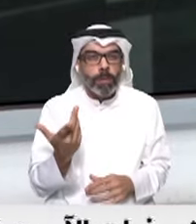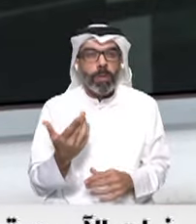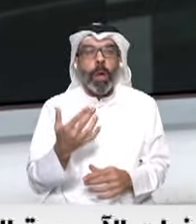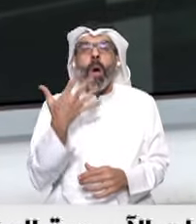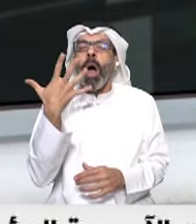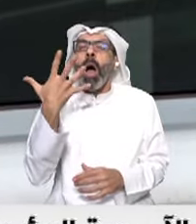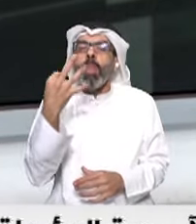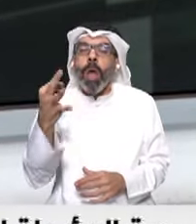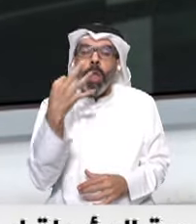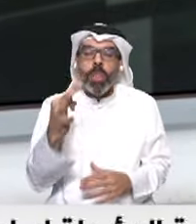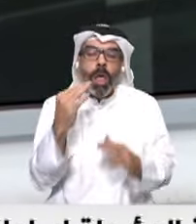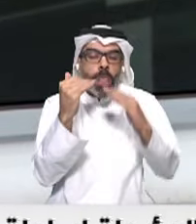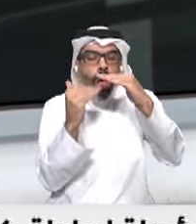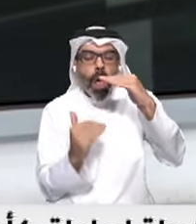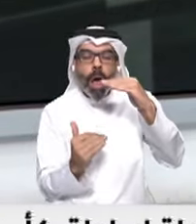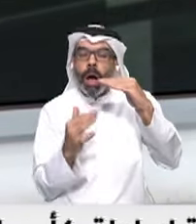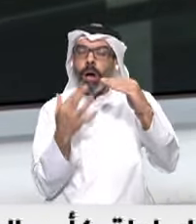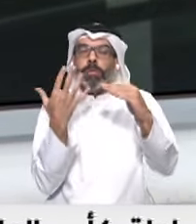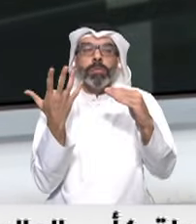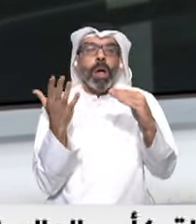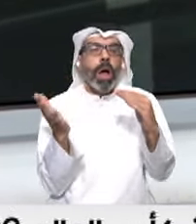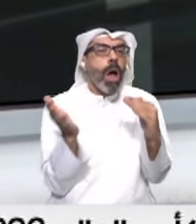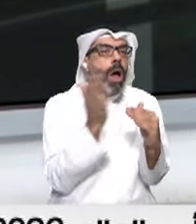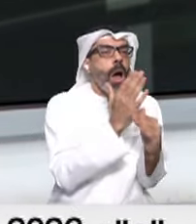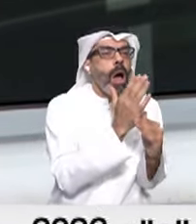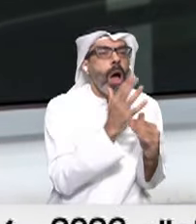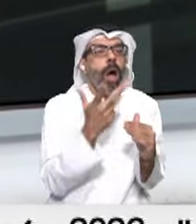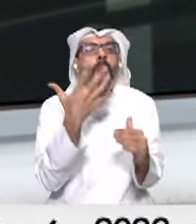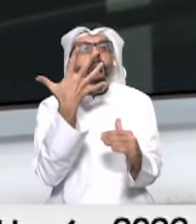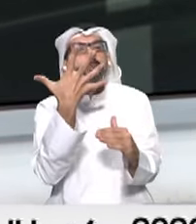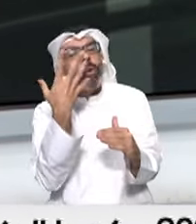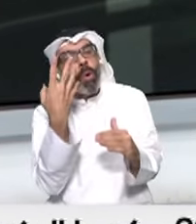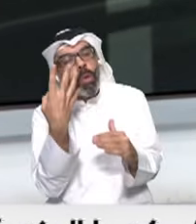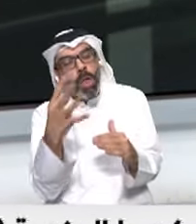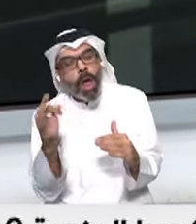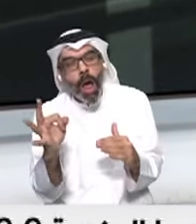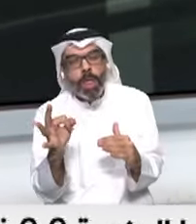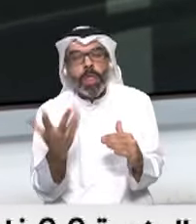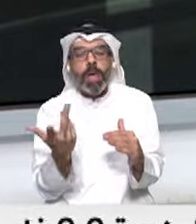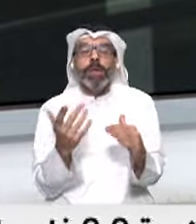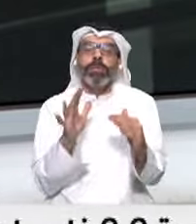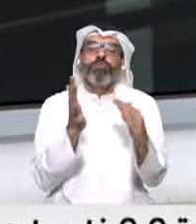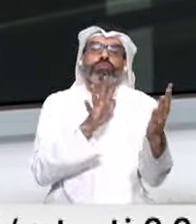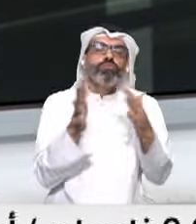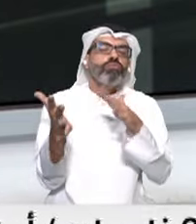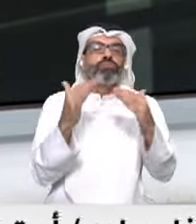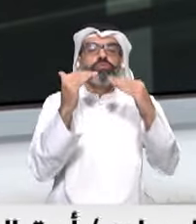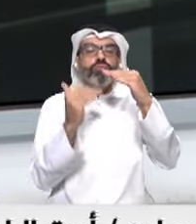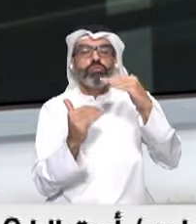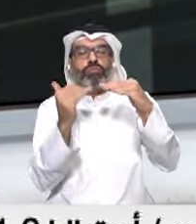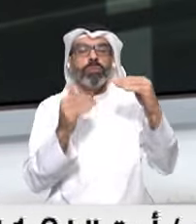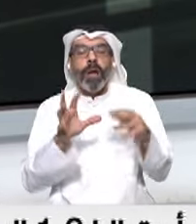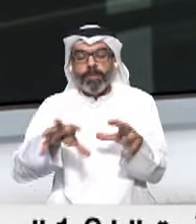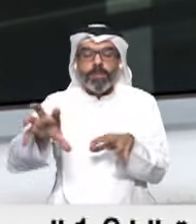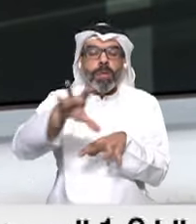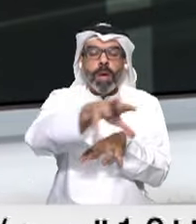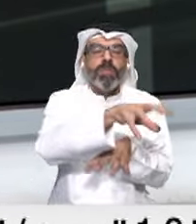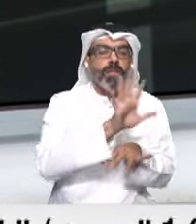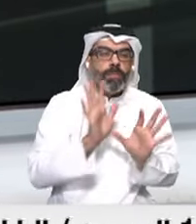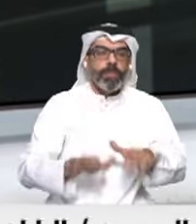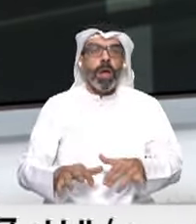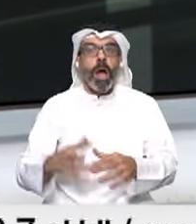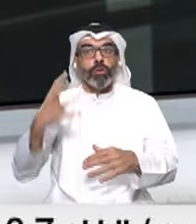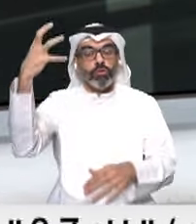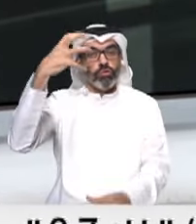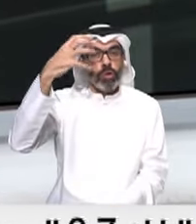33 درجه مئويه او تتراوح ما بين ال 33 ل 35 درجه مئويه في اغلب المناطق اجواء مشمسه